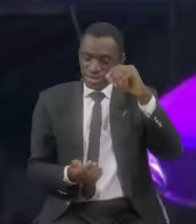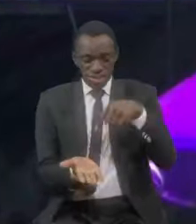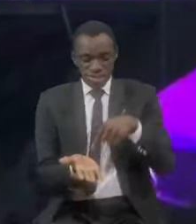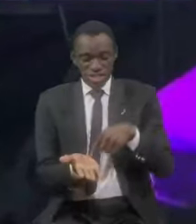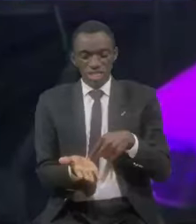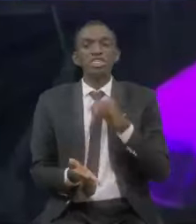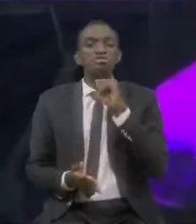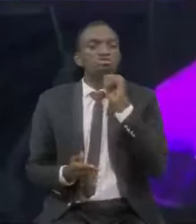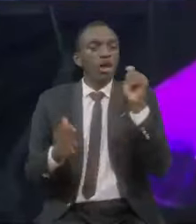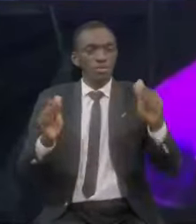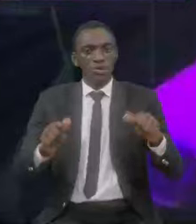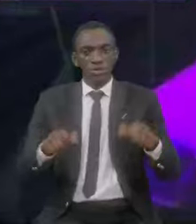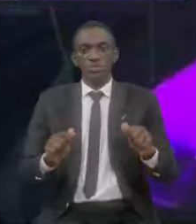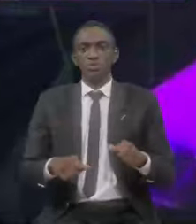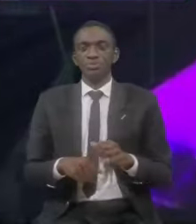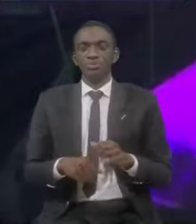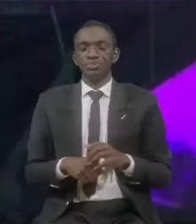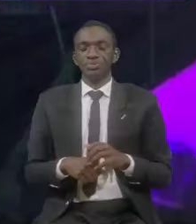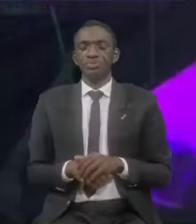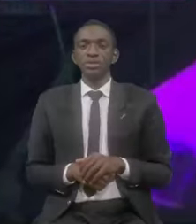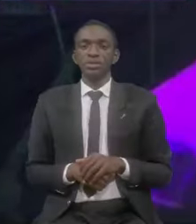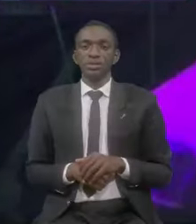Cela est impossible aux hommes.